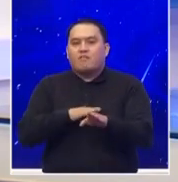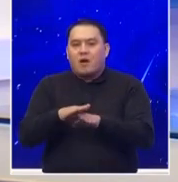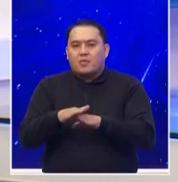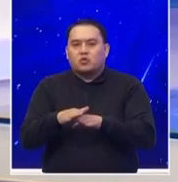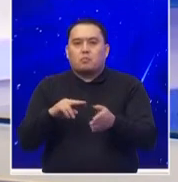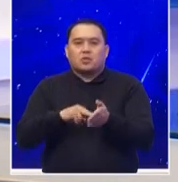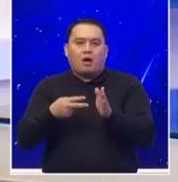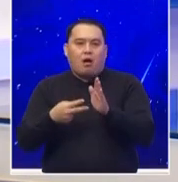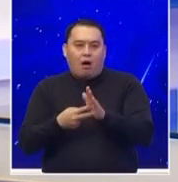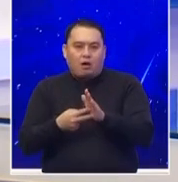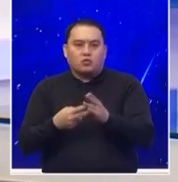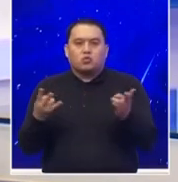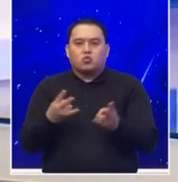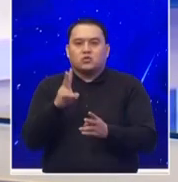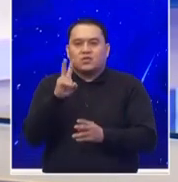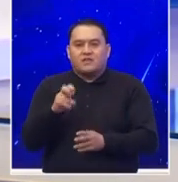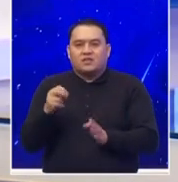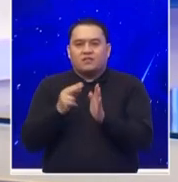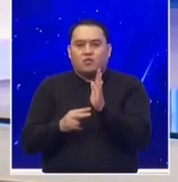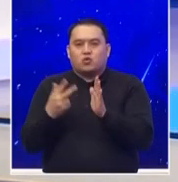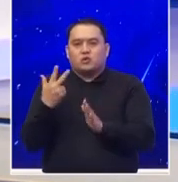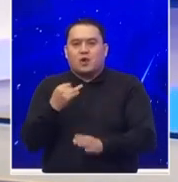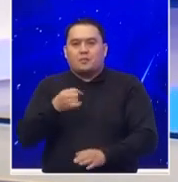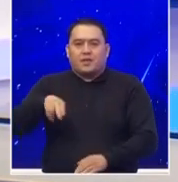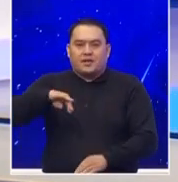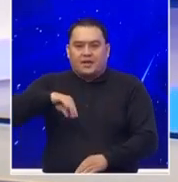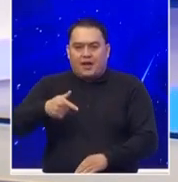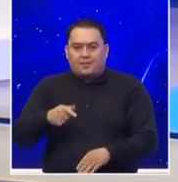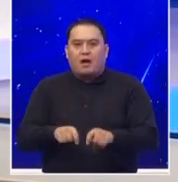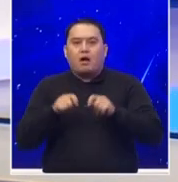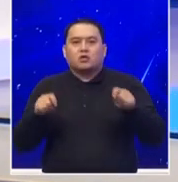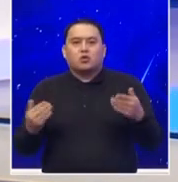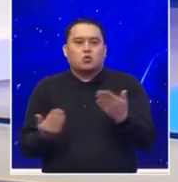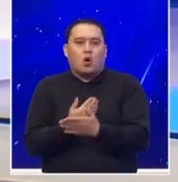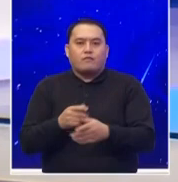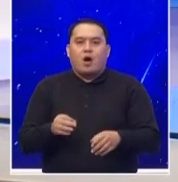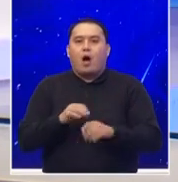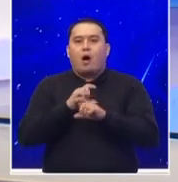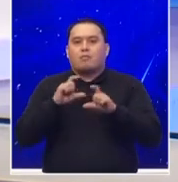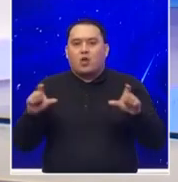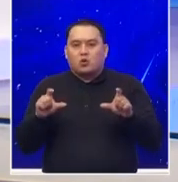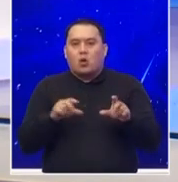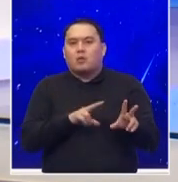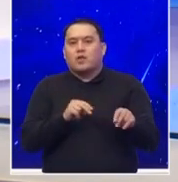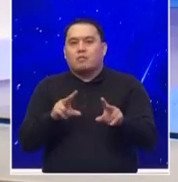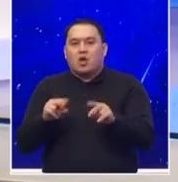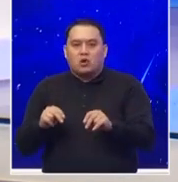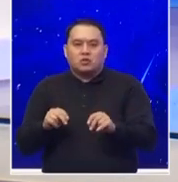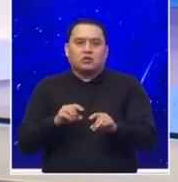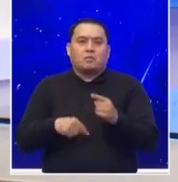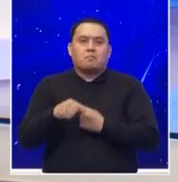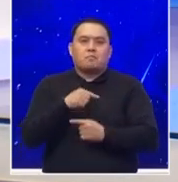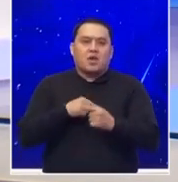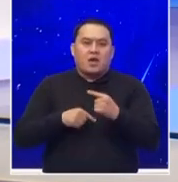осуществления амбициозных планов необходимо 273 миллиарда тенге. Открытие новых объектов благоприятно скажется